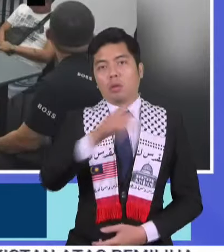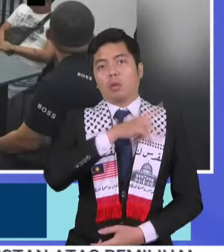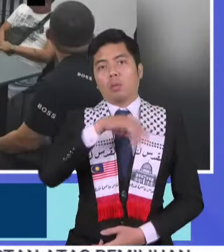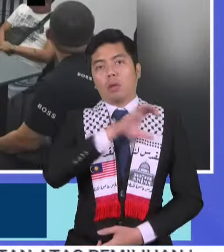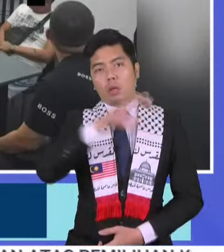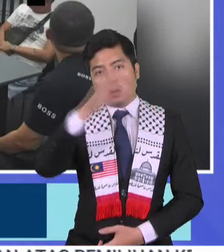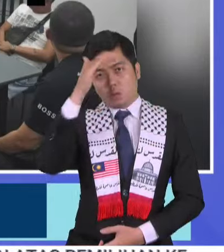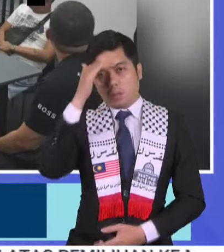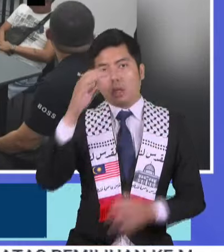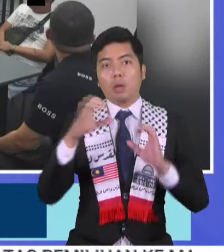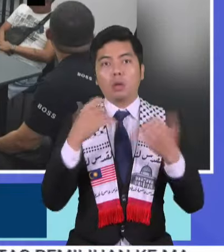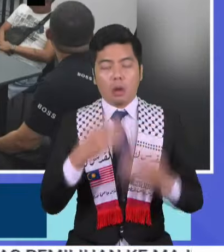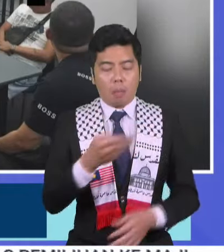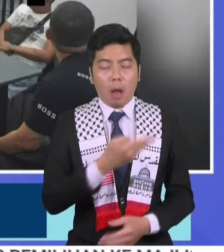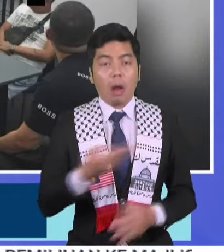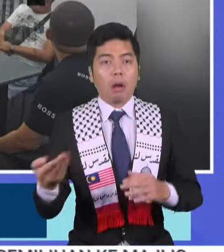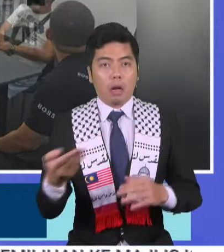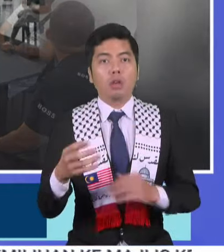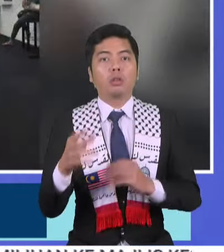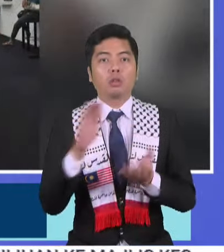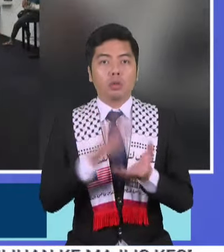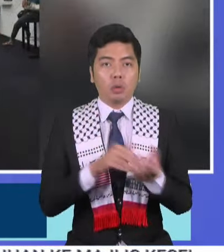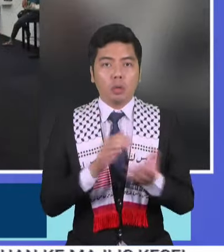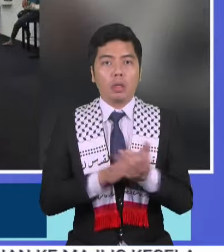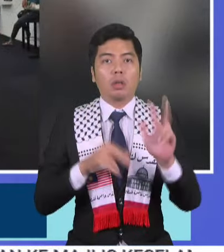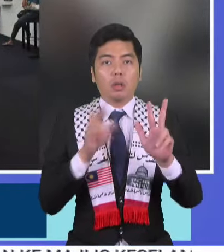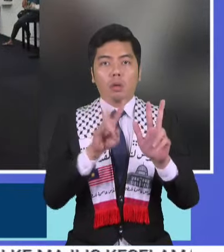pelbagai peralatan judi dan wang tunai